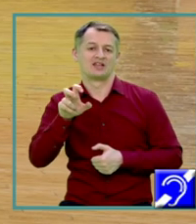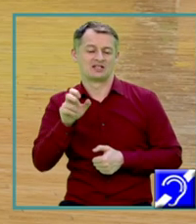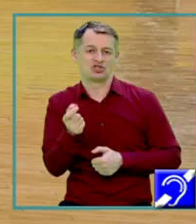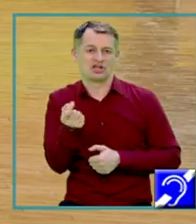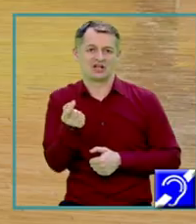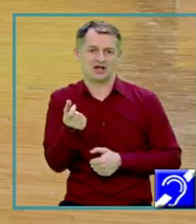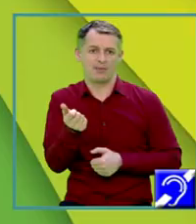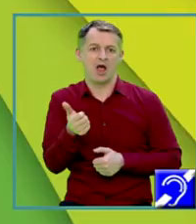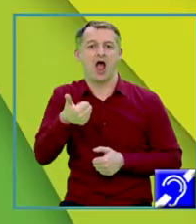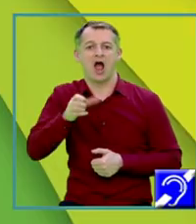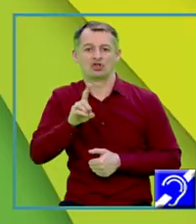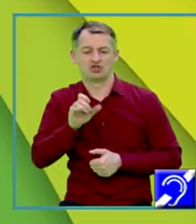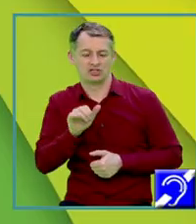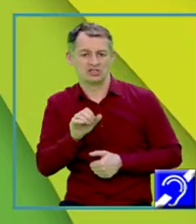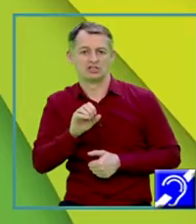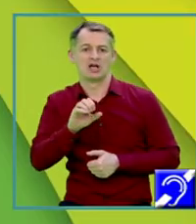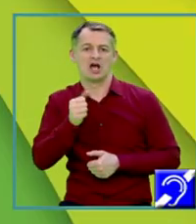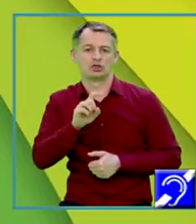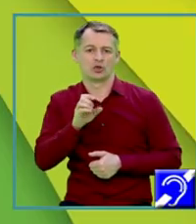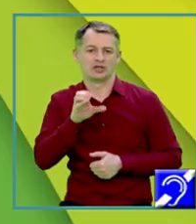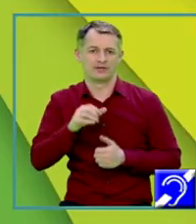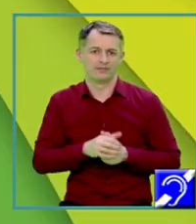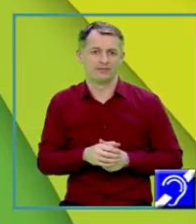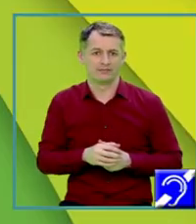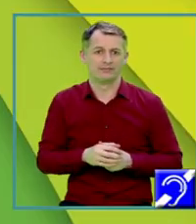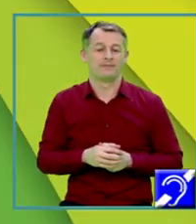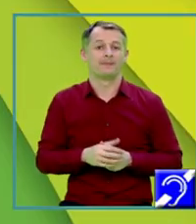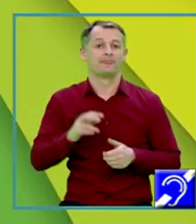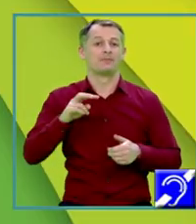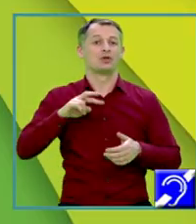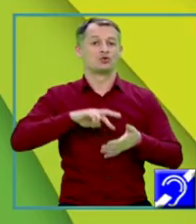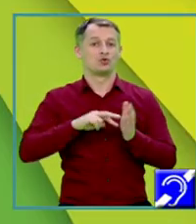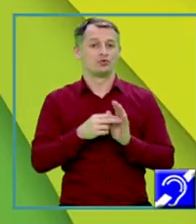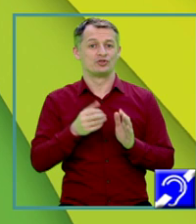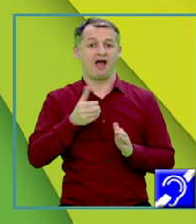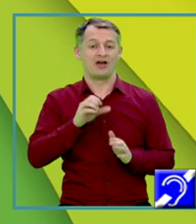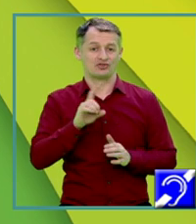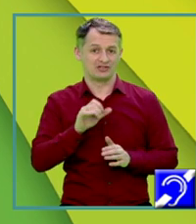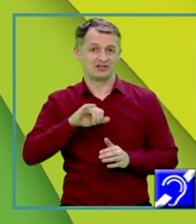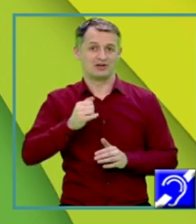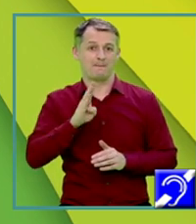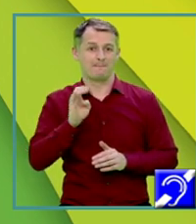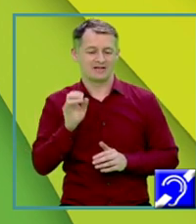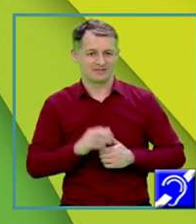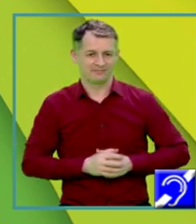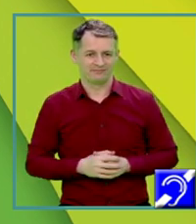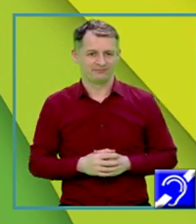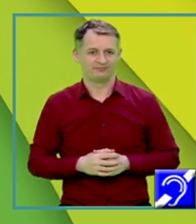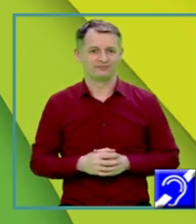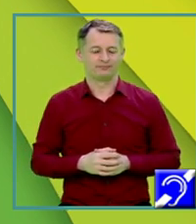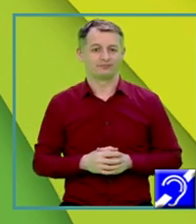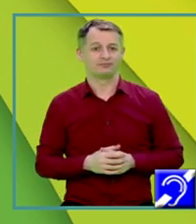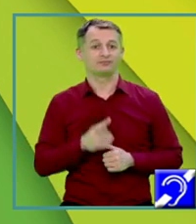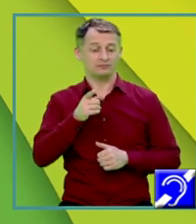și baze. O specie A poate ceda un proton pe care îl acceptă o specie B. Asta înseamnă